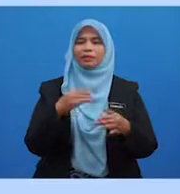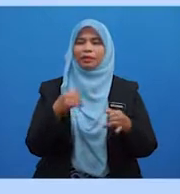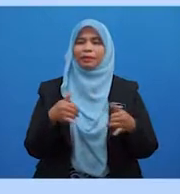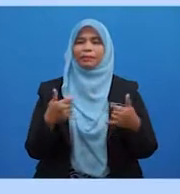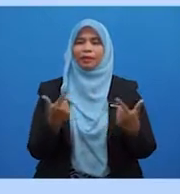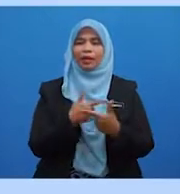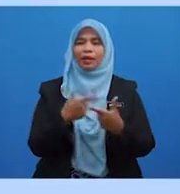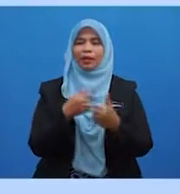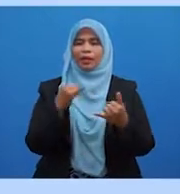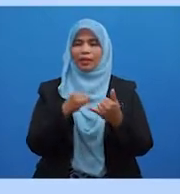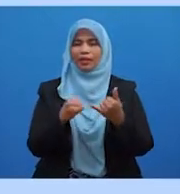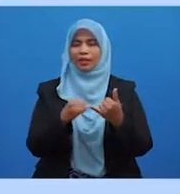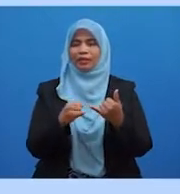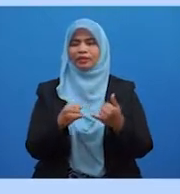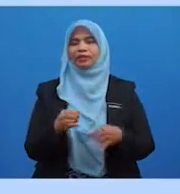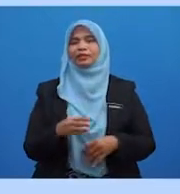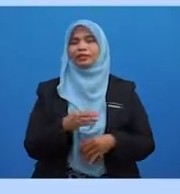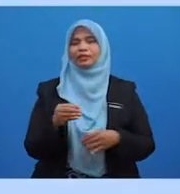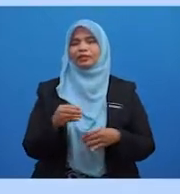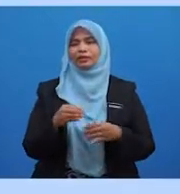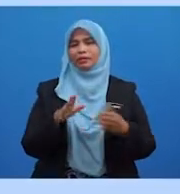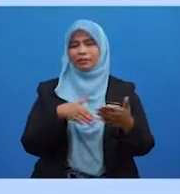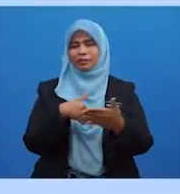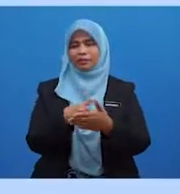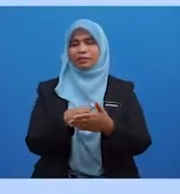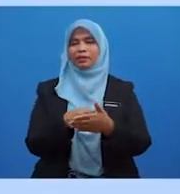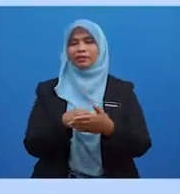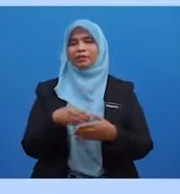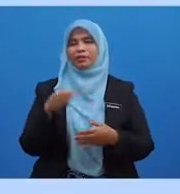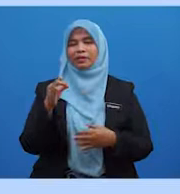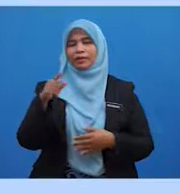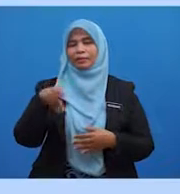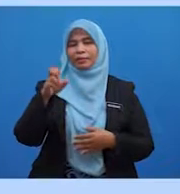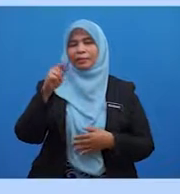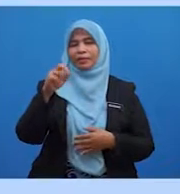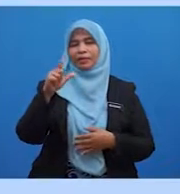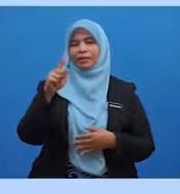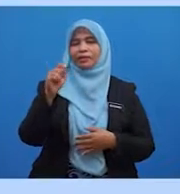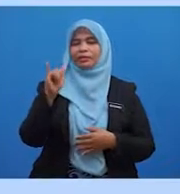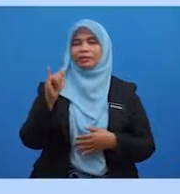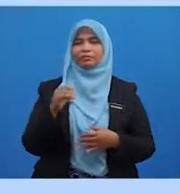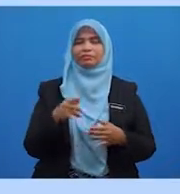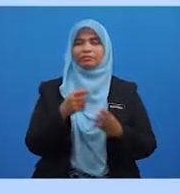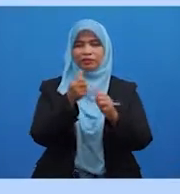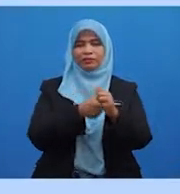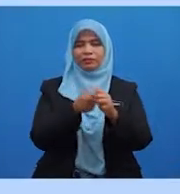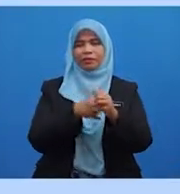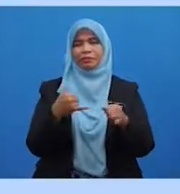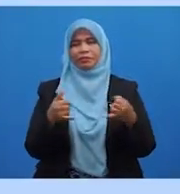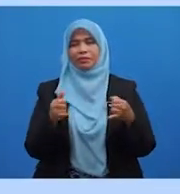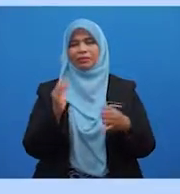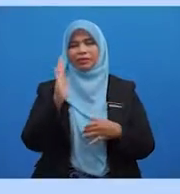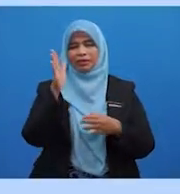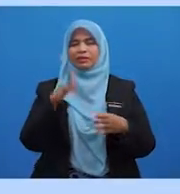yang kemenangan ditentukan oleh sepakan penalti. Setiap pemain akan berdebar-debar kerana